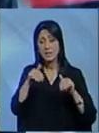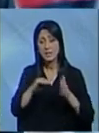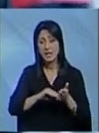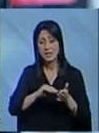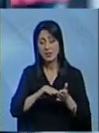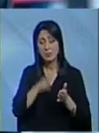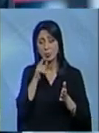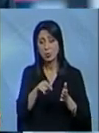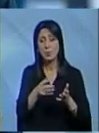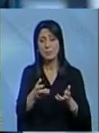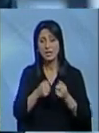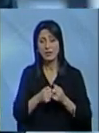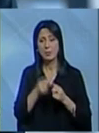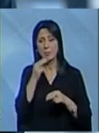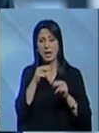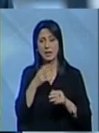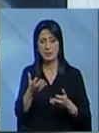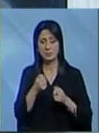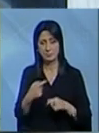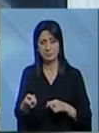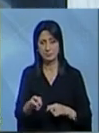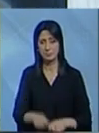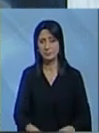დადგენილების გამოტანის დროს მიიღო ბრალდების მხარე.